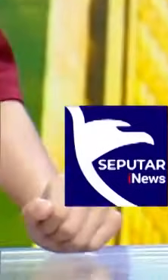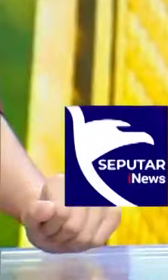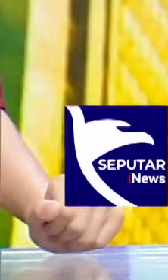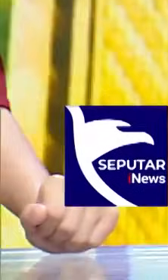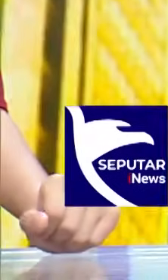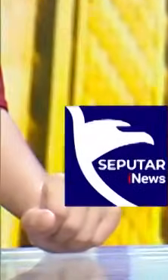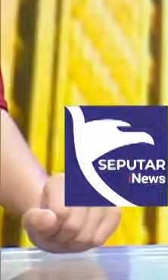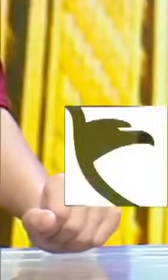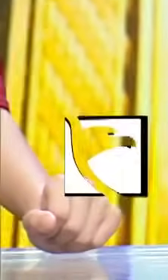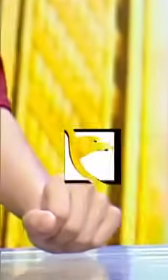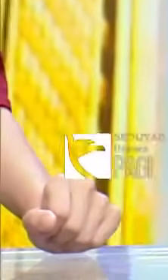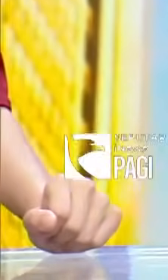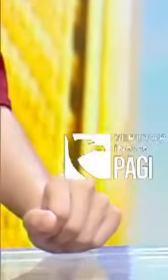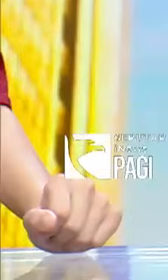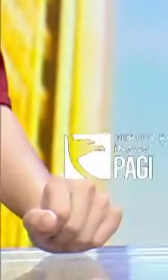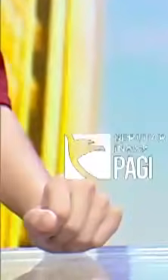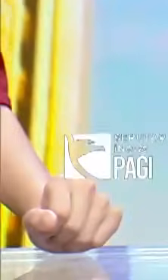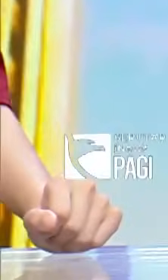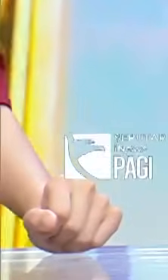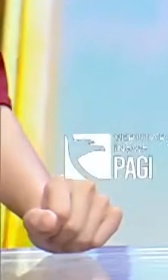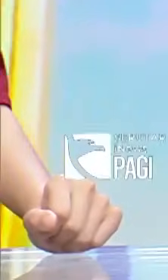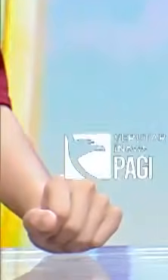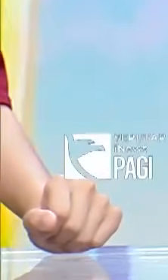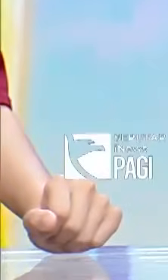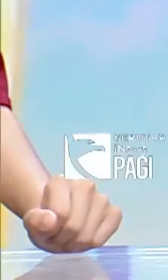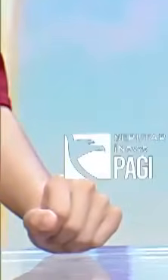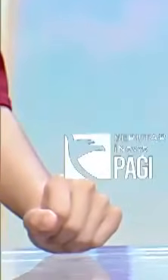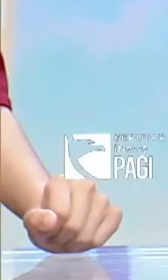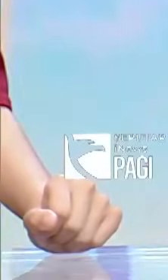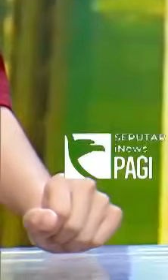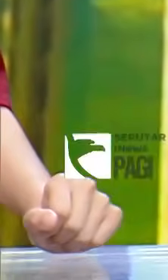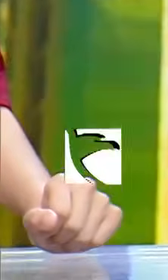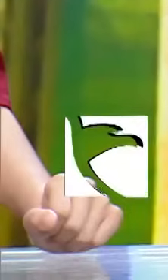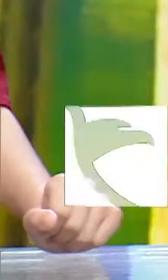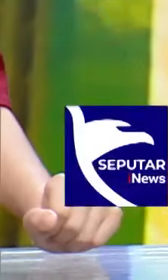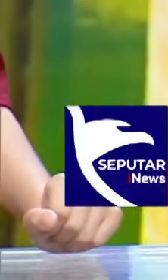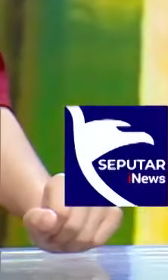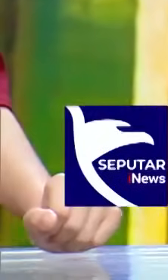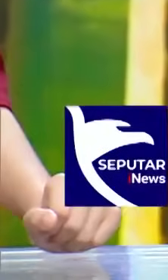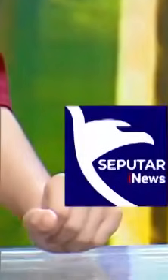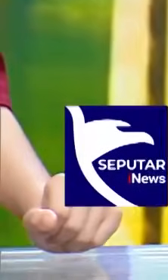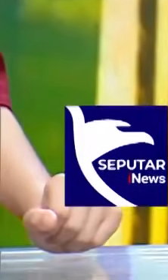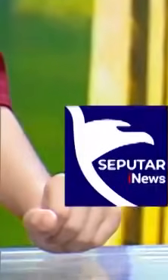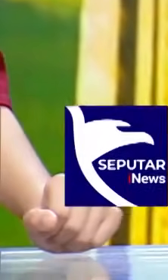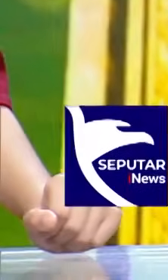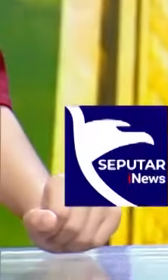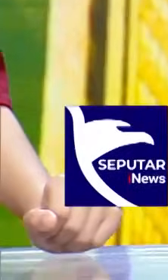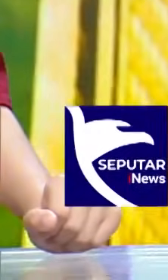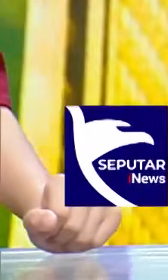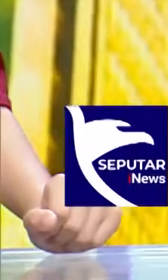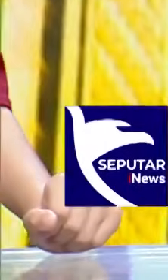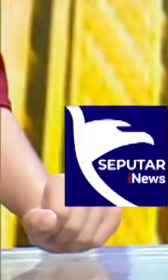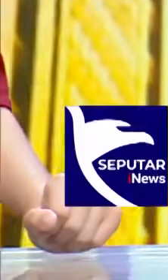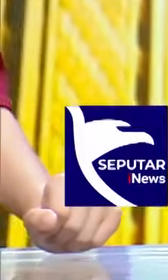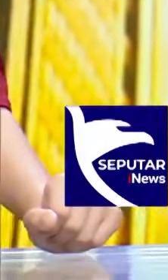Komisi Pemilihan Umum Republik Indonesia mengkaji dua putusan Mahkamah Konstitusi terkait persyaratan pencalonan calon kepala daerah. Ketua KPU